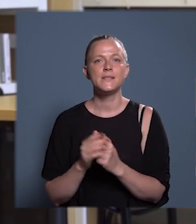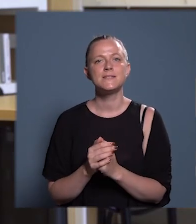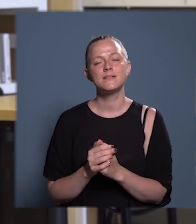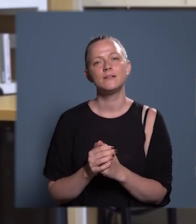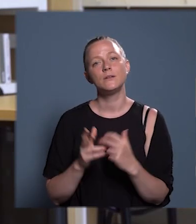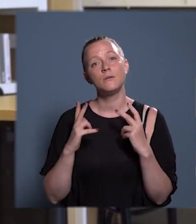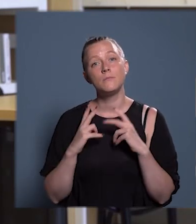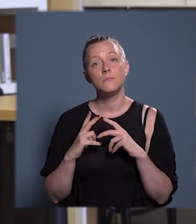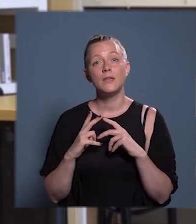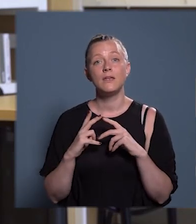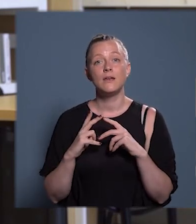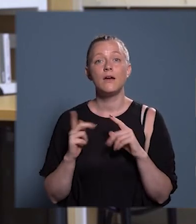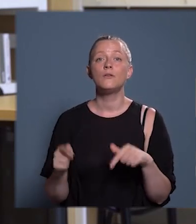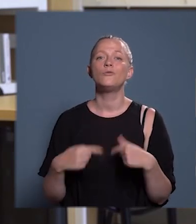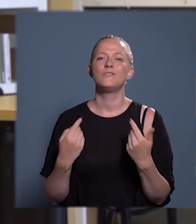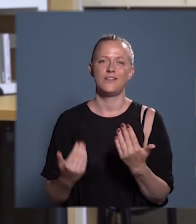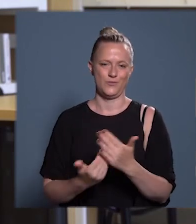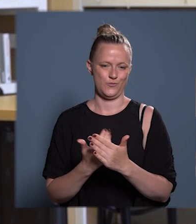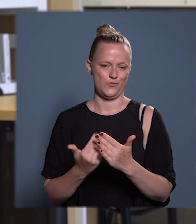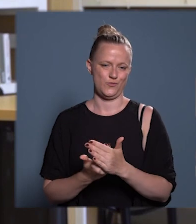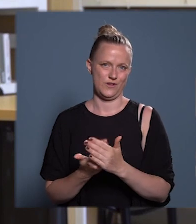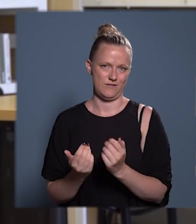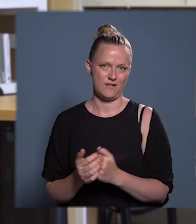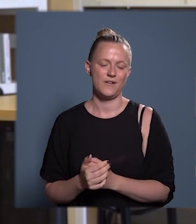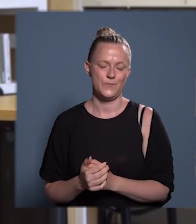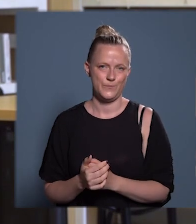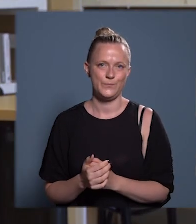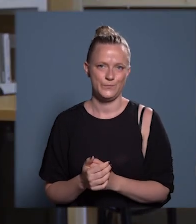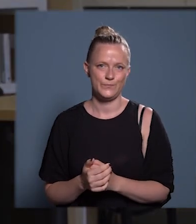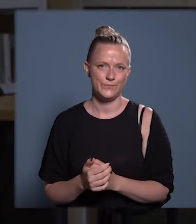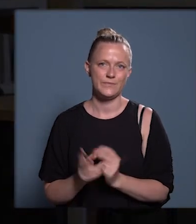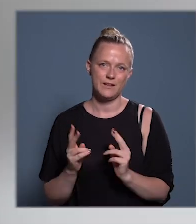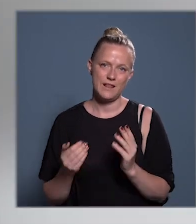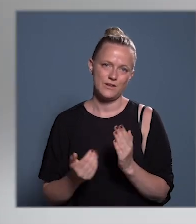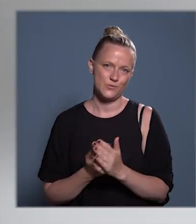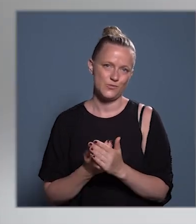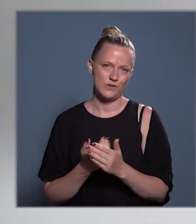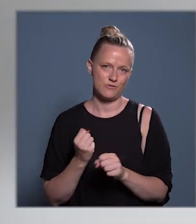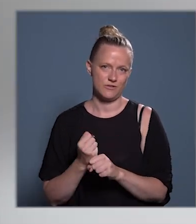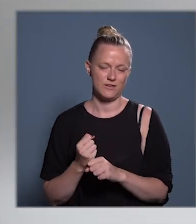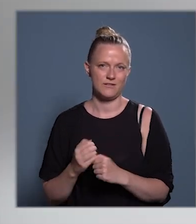akkor újra lehet készíteni.